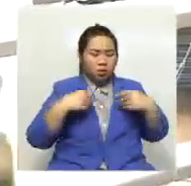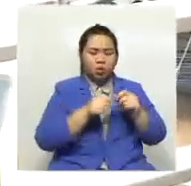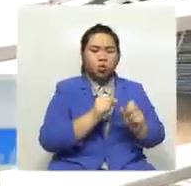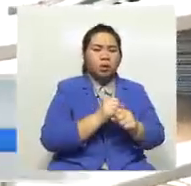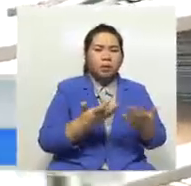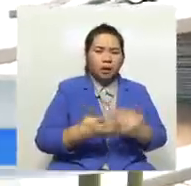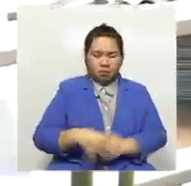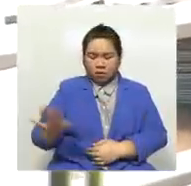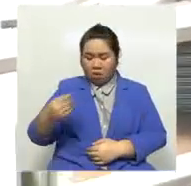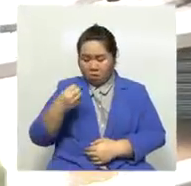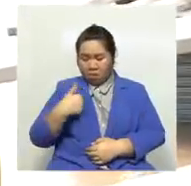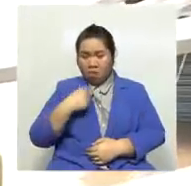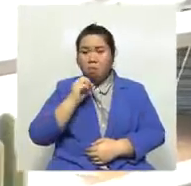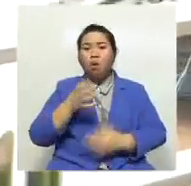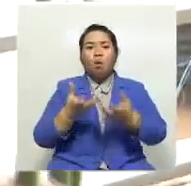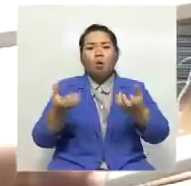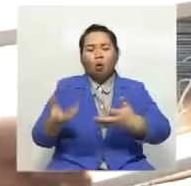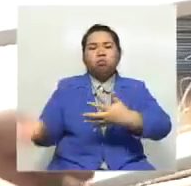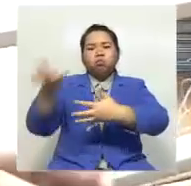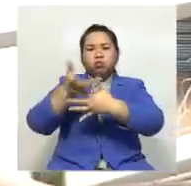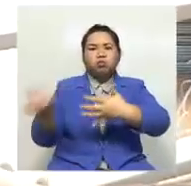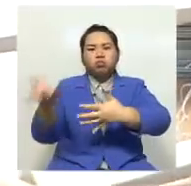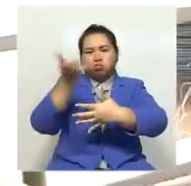เก็บของขึ้น เก็บของขึ้นที่สูงจ้ะ